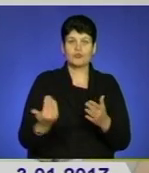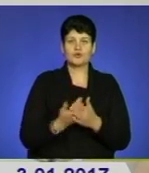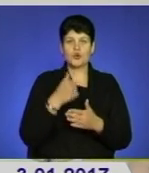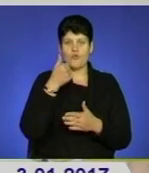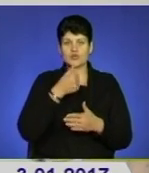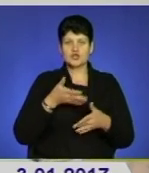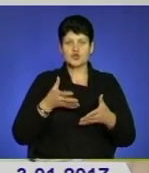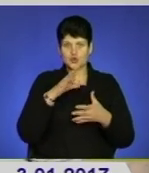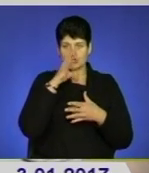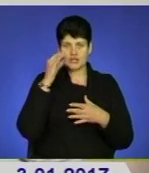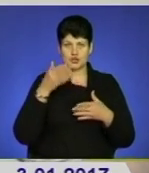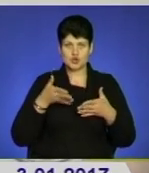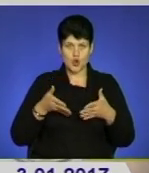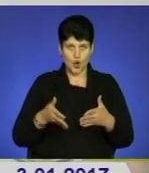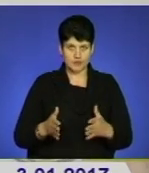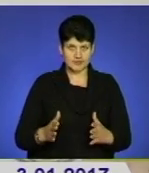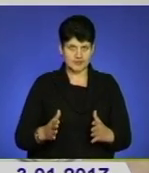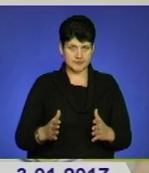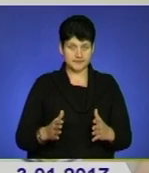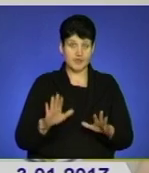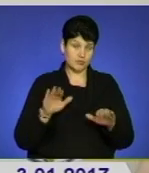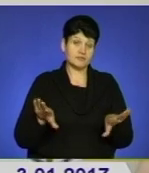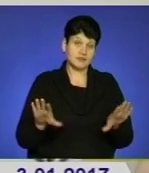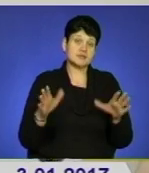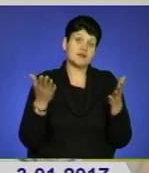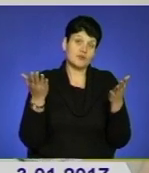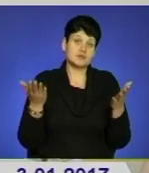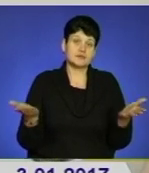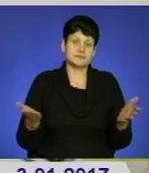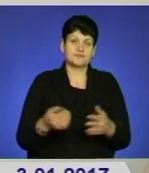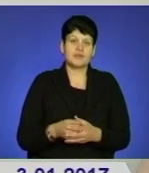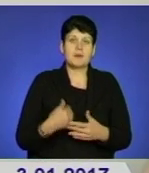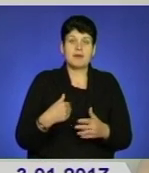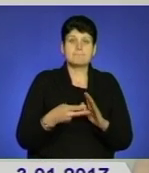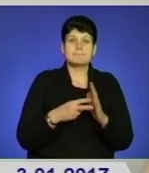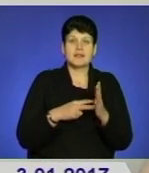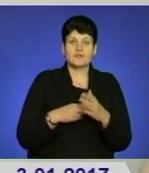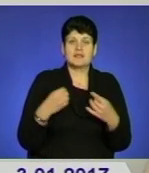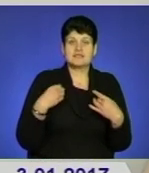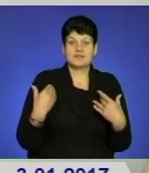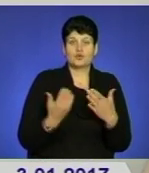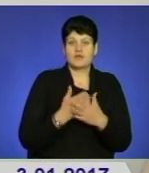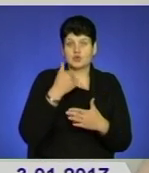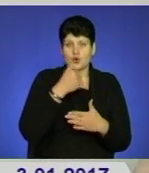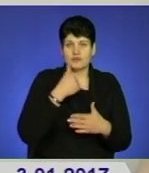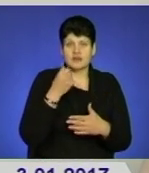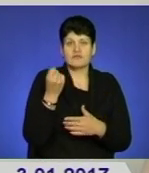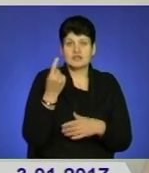родити. А потім так і сталося чомусь. Ми планували святкувати Новий рік, а